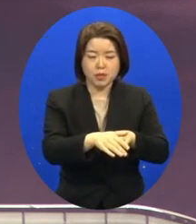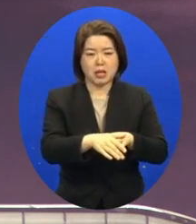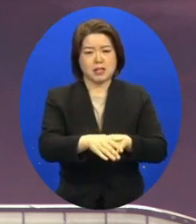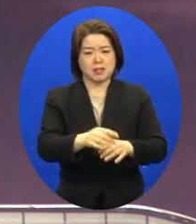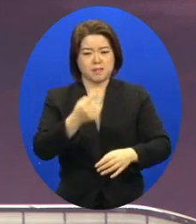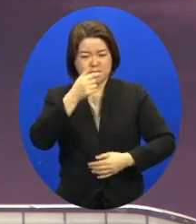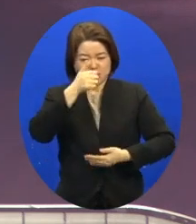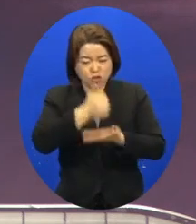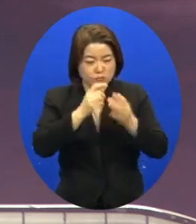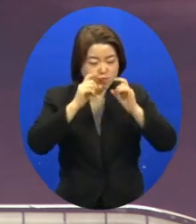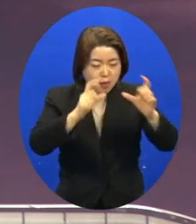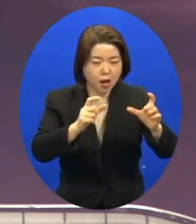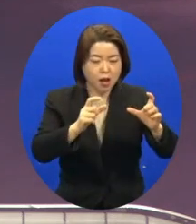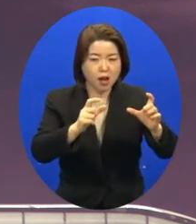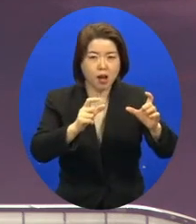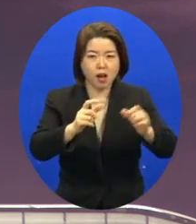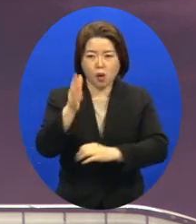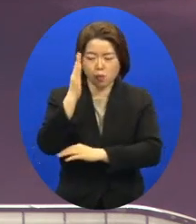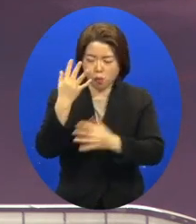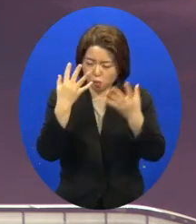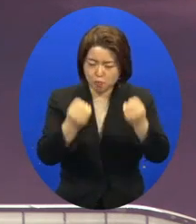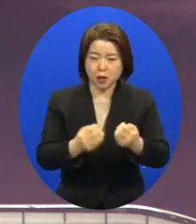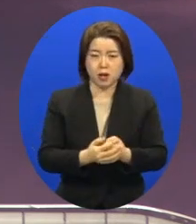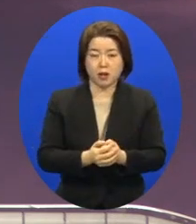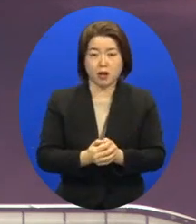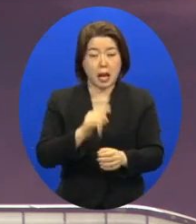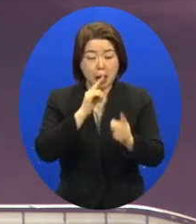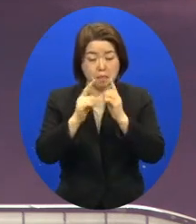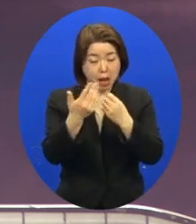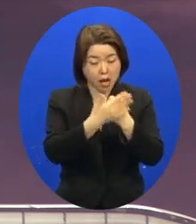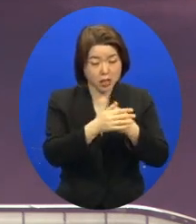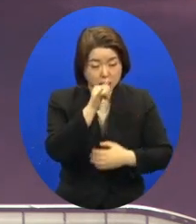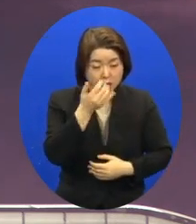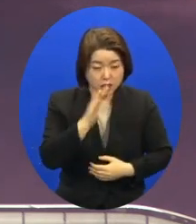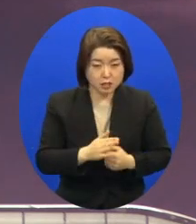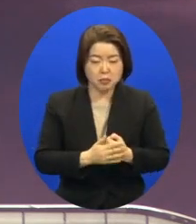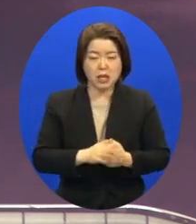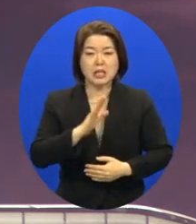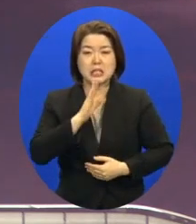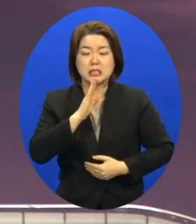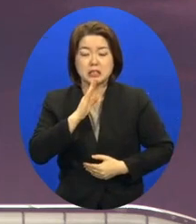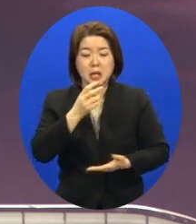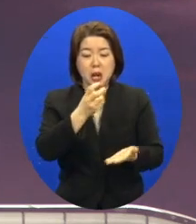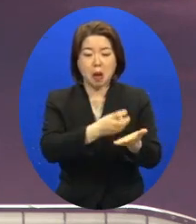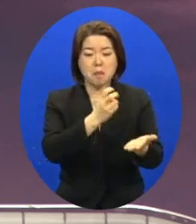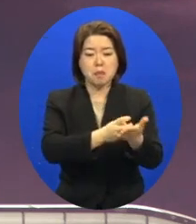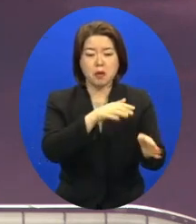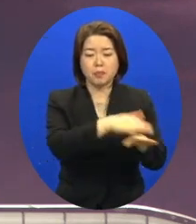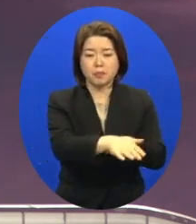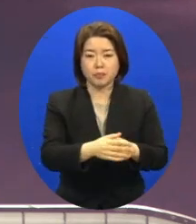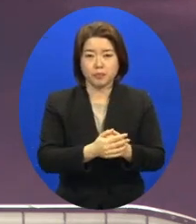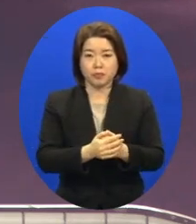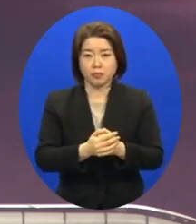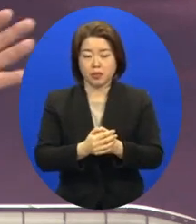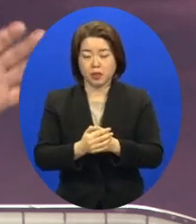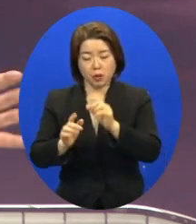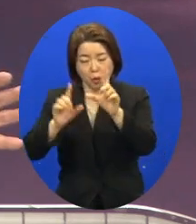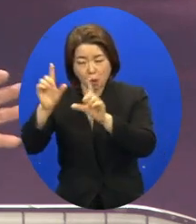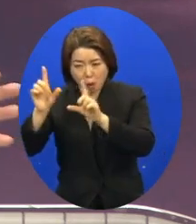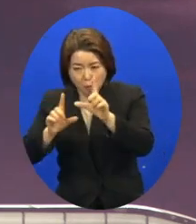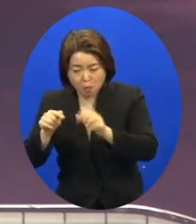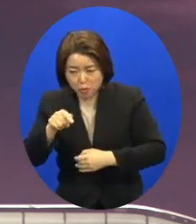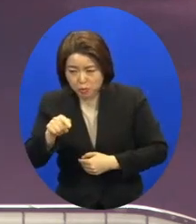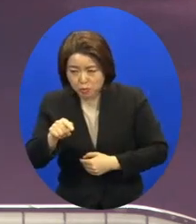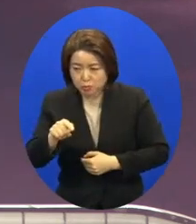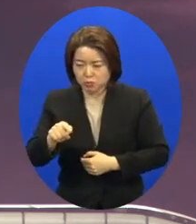대부분이었습니다. 말은 은혜를 말하지만 실제로는 율법이고 말로는 사랑을 말하지만 실제로는 서로 비판하고